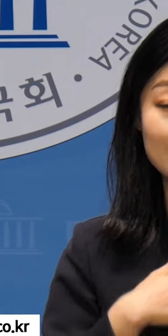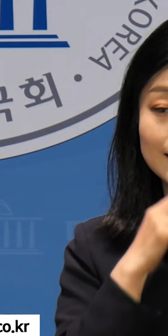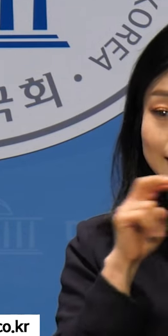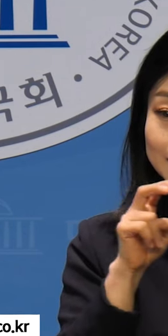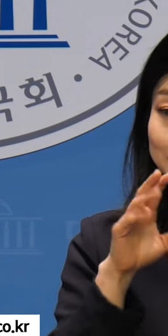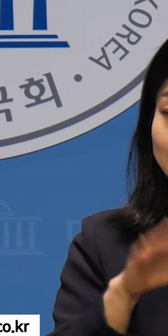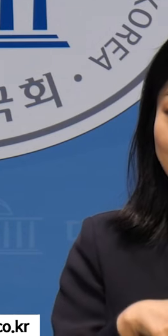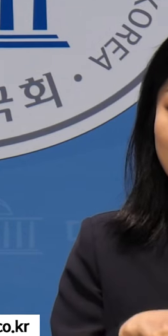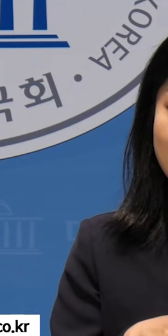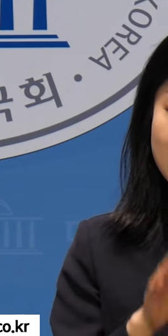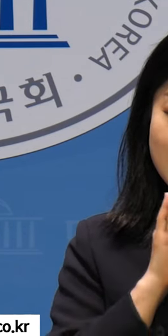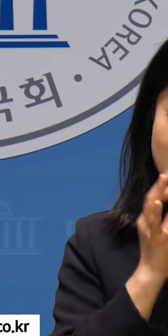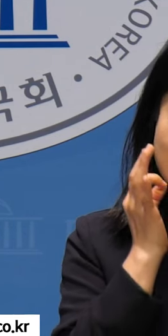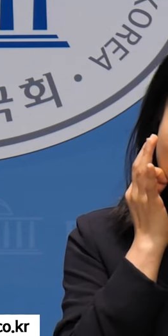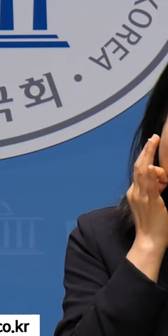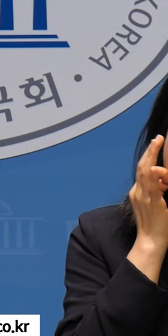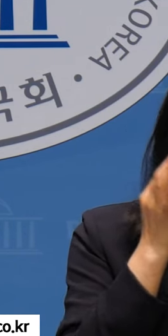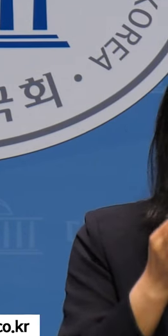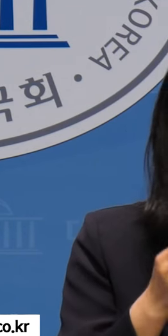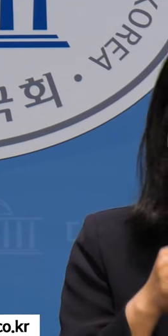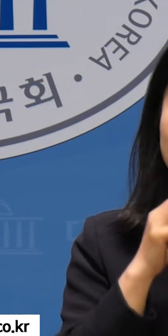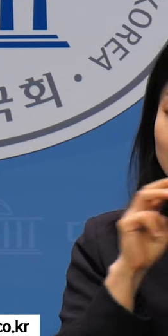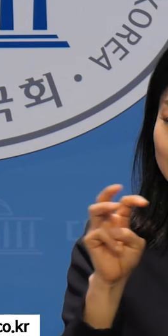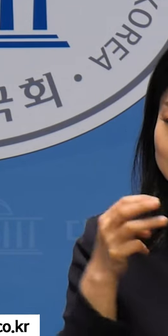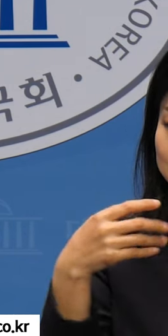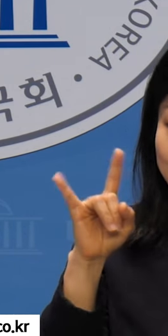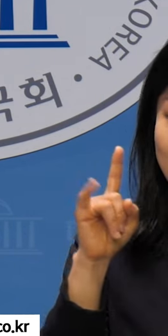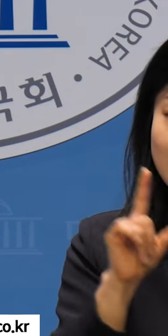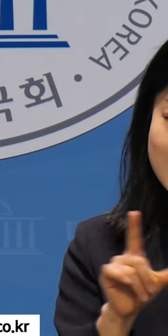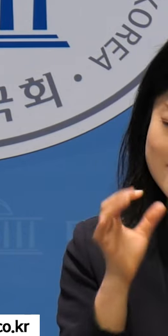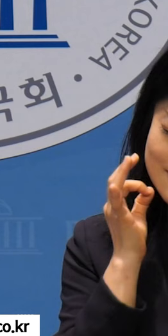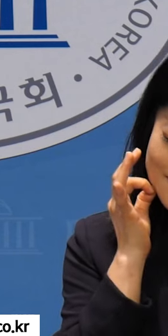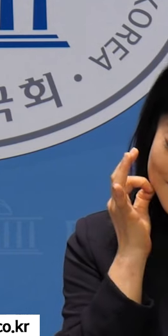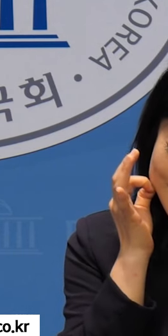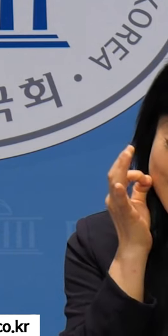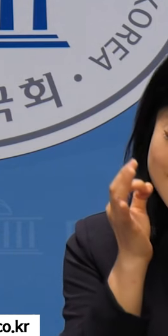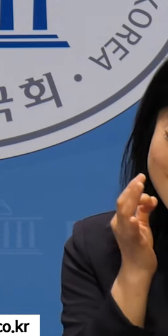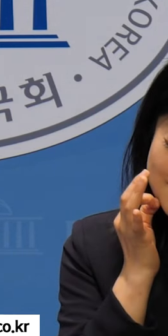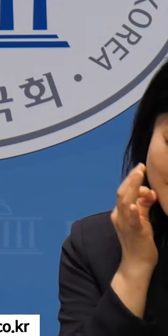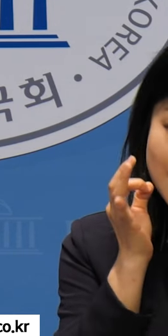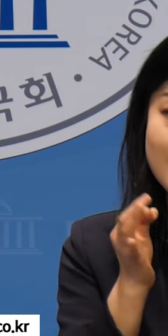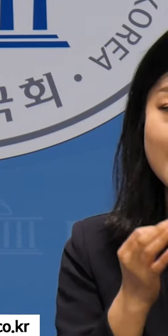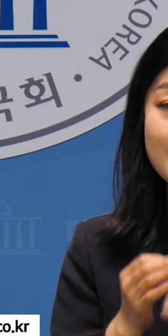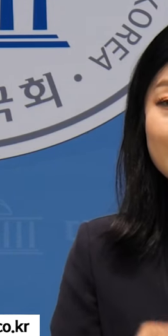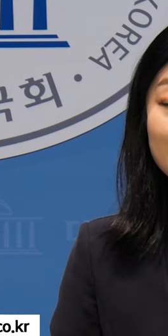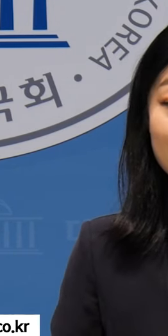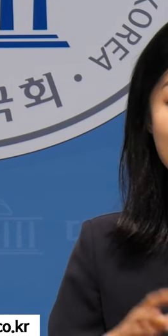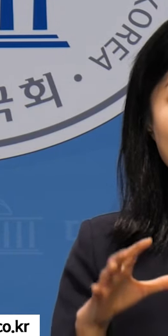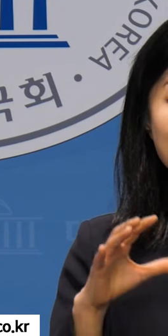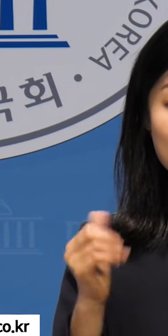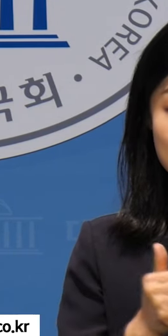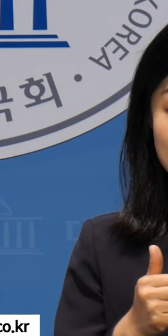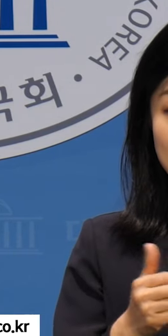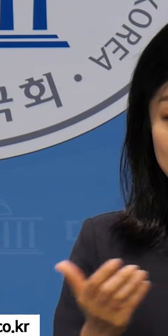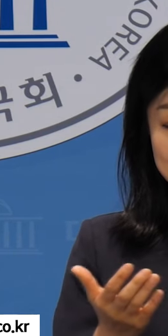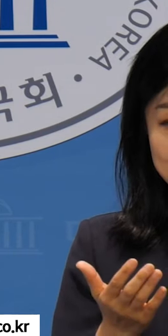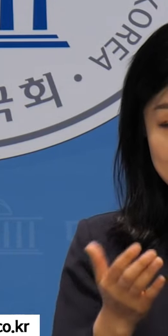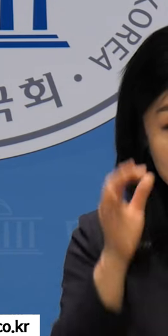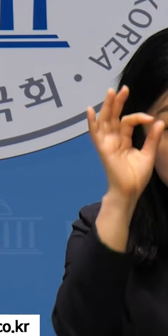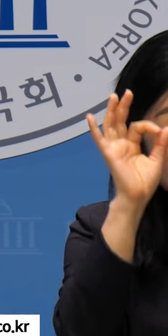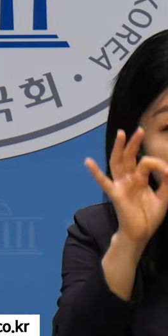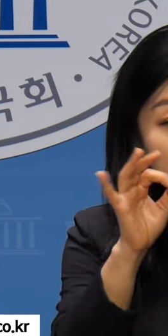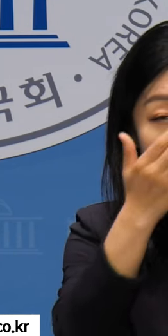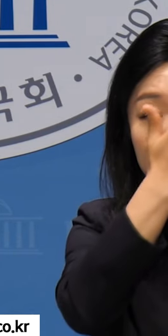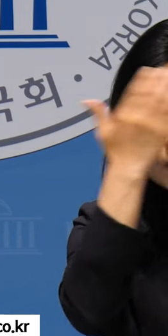20대는 치열했고 30대는 더 잘 살기 위한 몸부림의 연속이었습니다. 정치권에 들어와서 보니 청년 정치